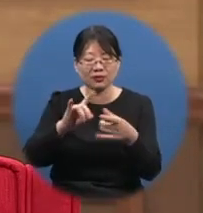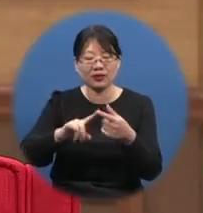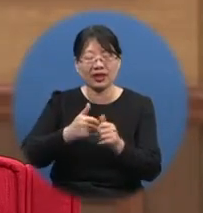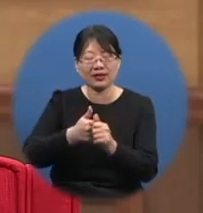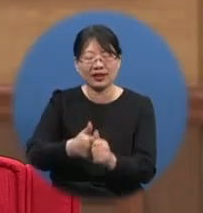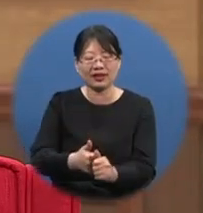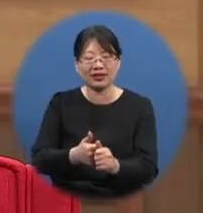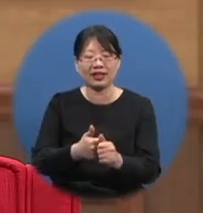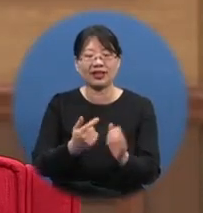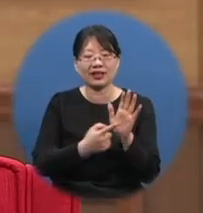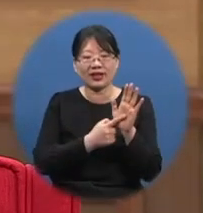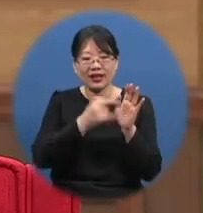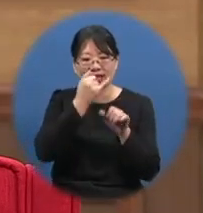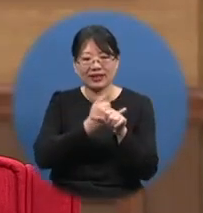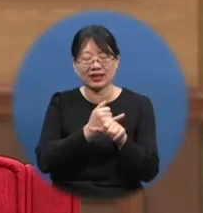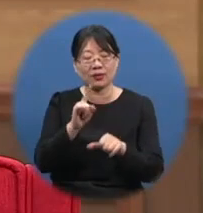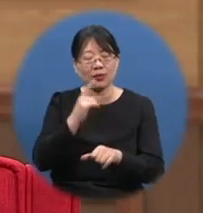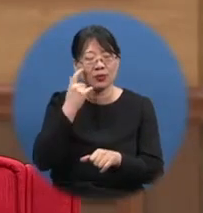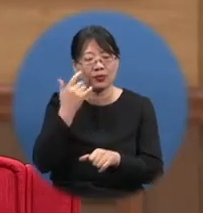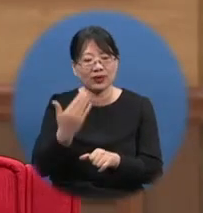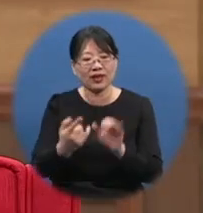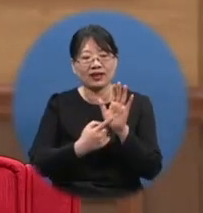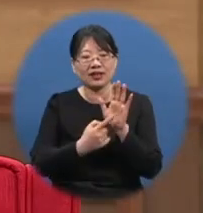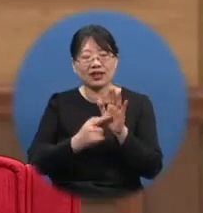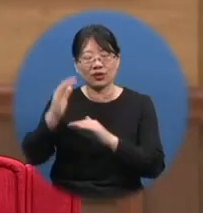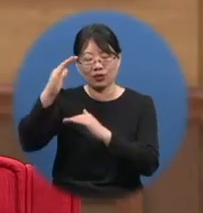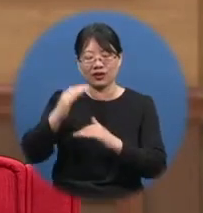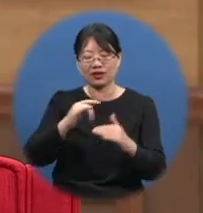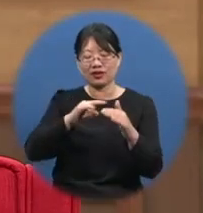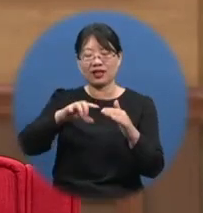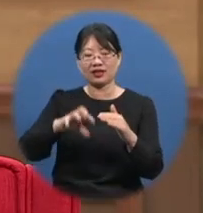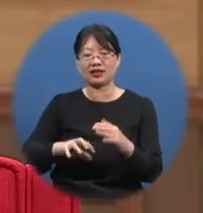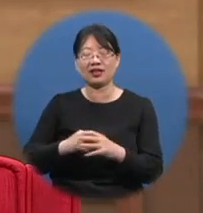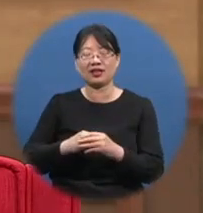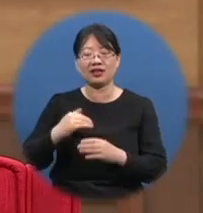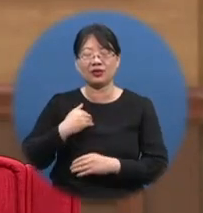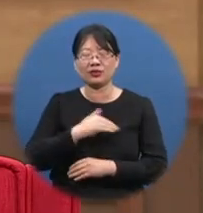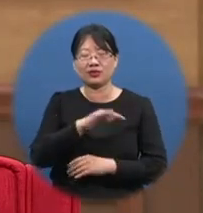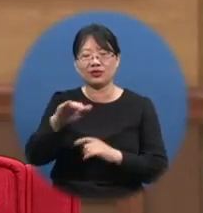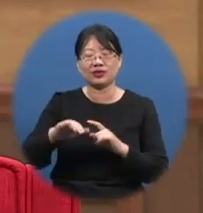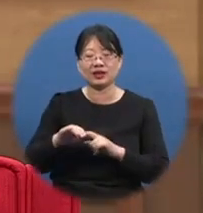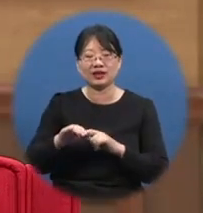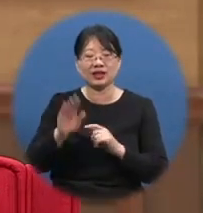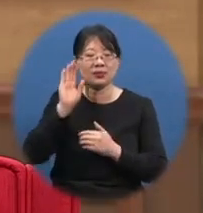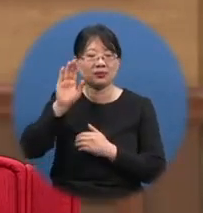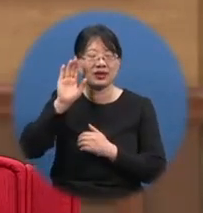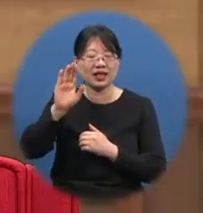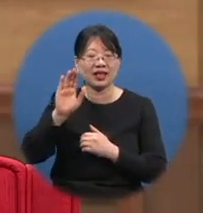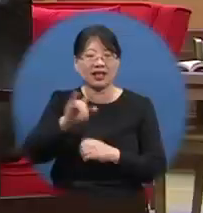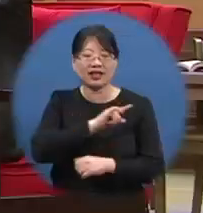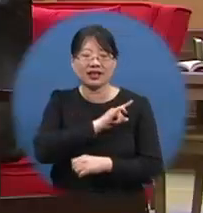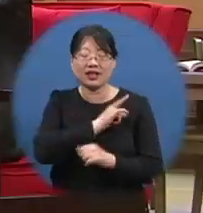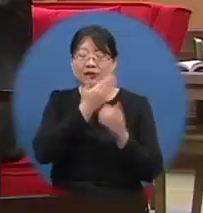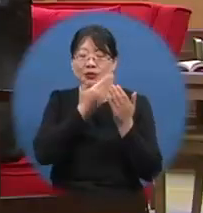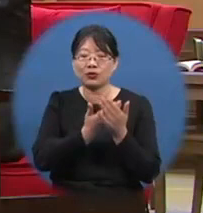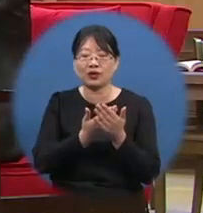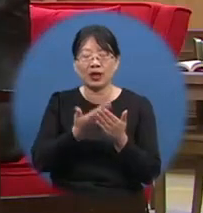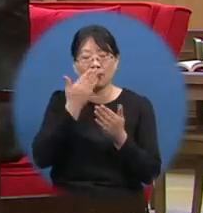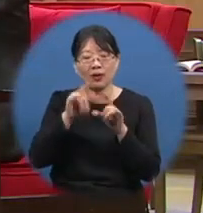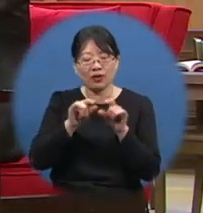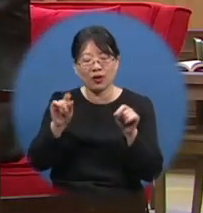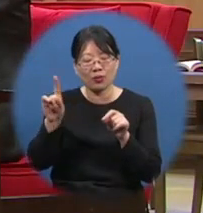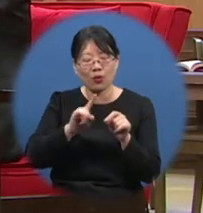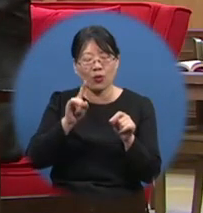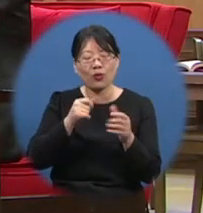되어져서 나타나는 게 뭘 거냐. 그 나타나는 과정에 우리의 미래에 가장 중요한 먹거리를